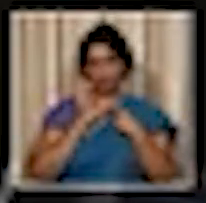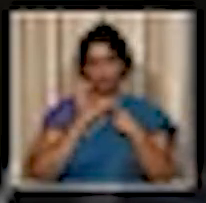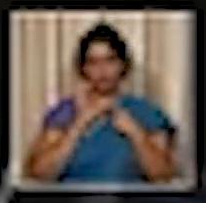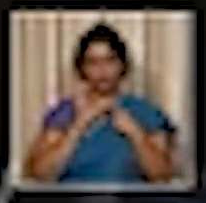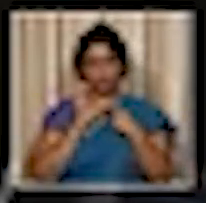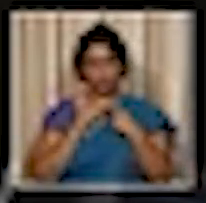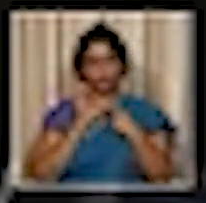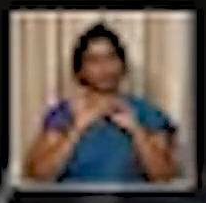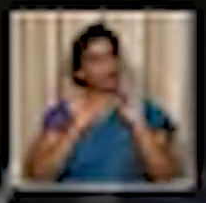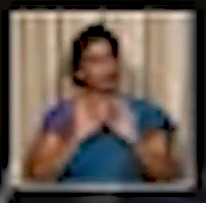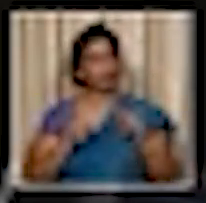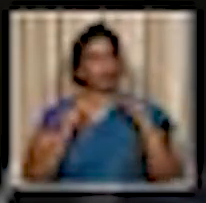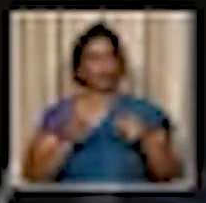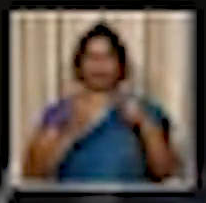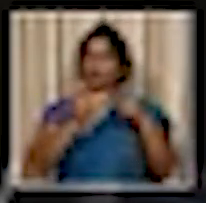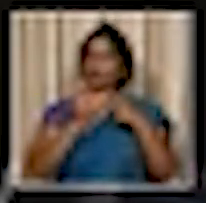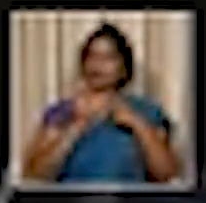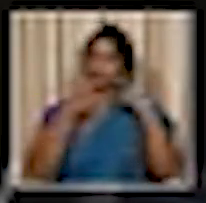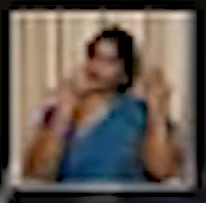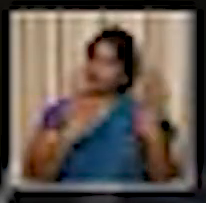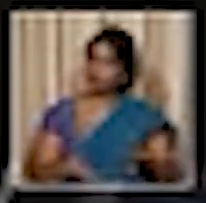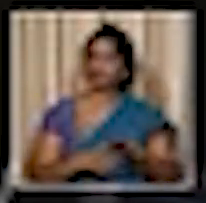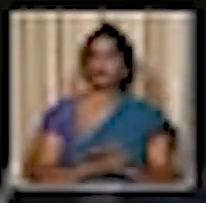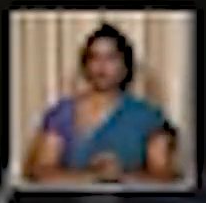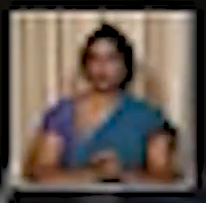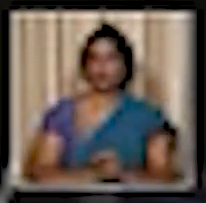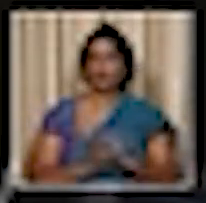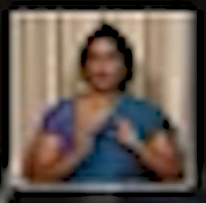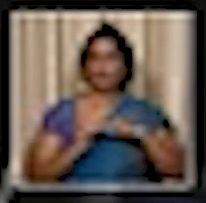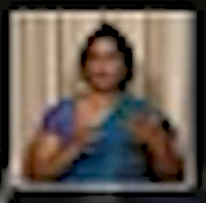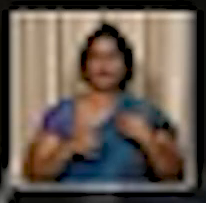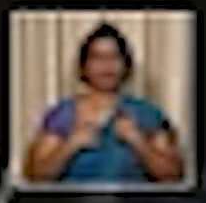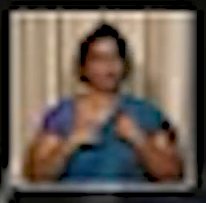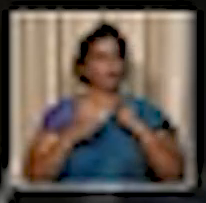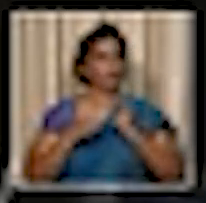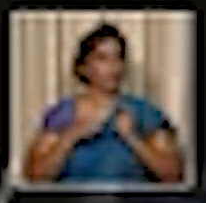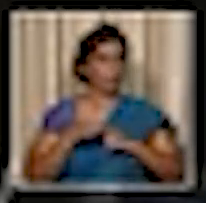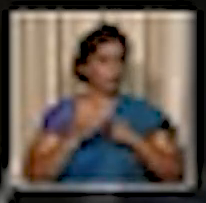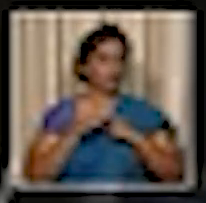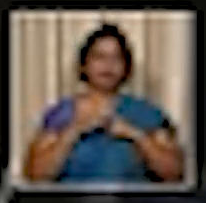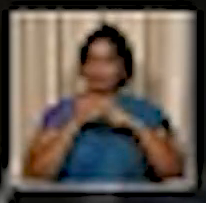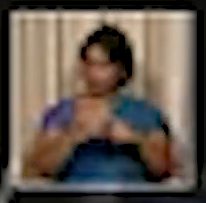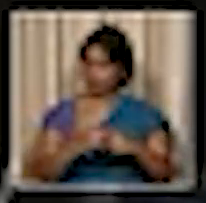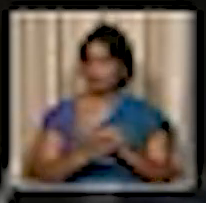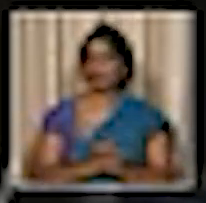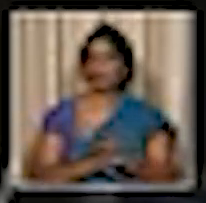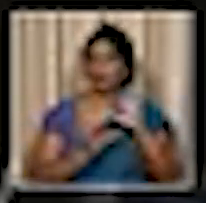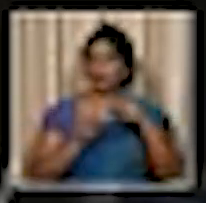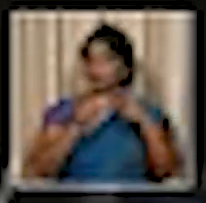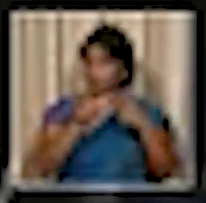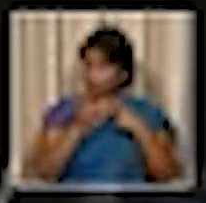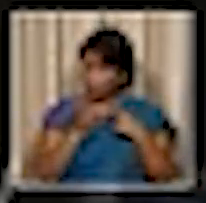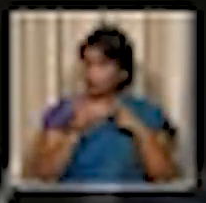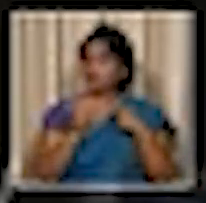එක. කොහොම නමුත් දැන් උත්තරය ඉදිරිපත් කරලා තියෙනවා. ඊට පස්සේ තමයි මම දැන් ප්‍රශ්නය ඉදිරිපත් කරන්නේ. ඒ උත්තරය